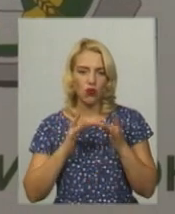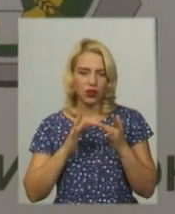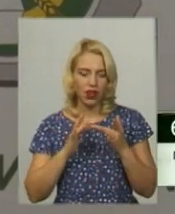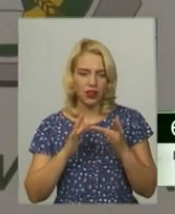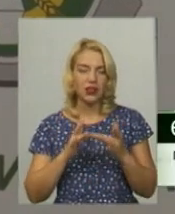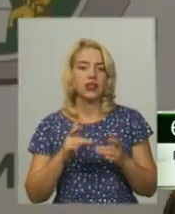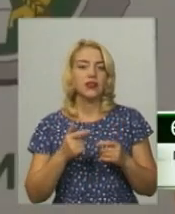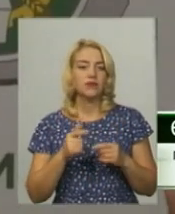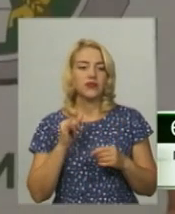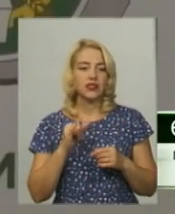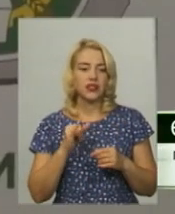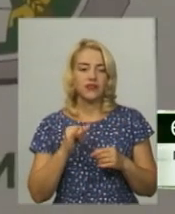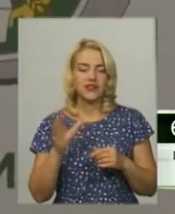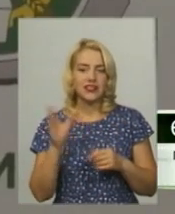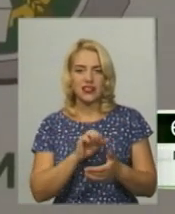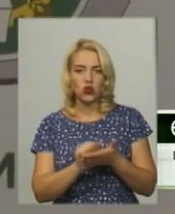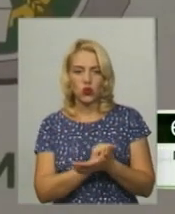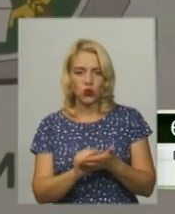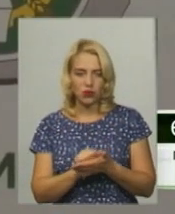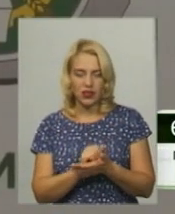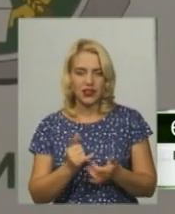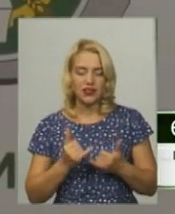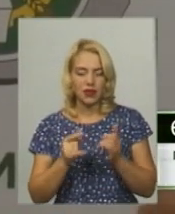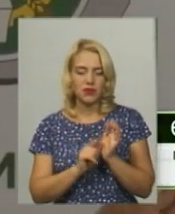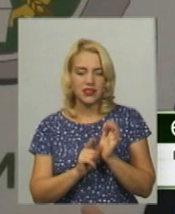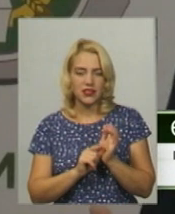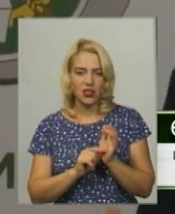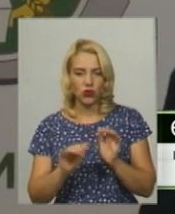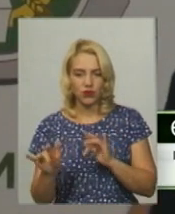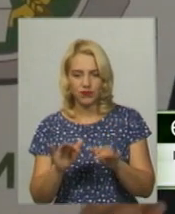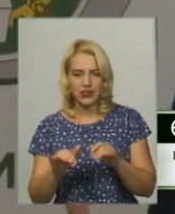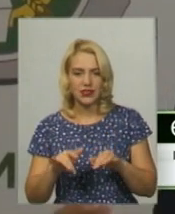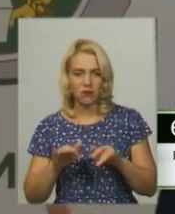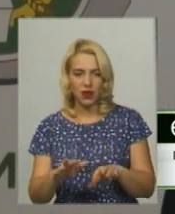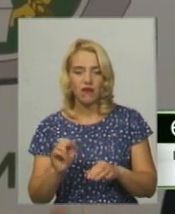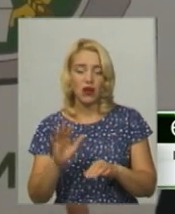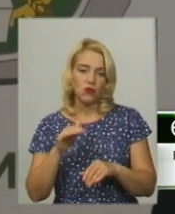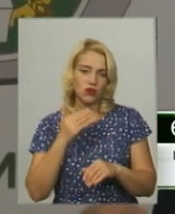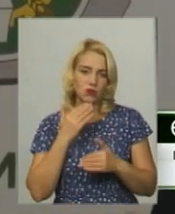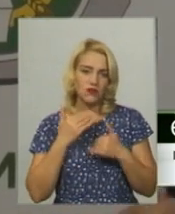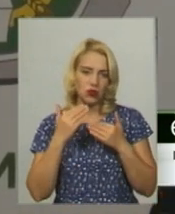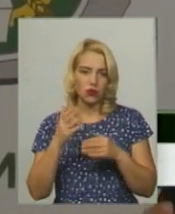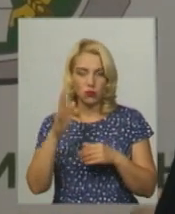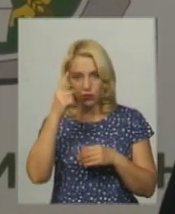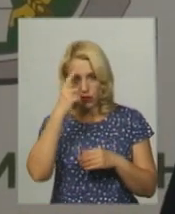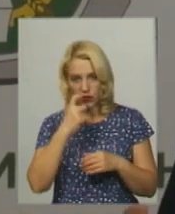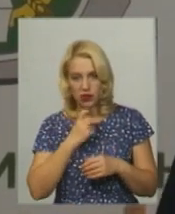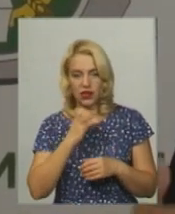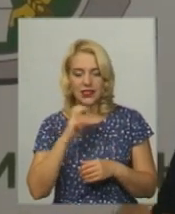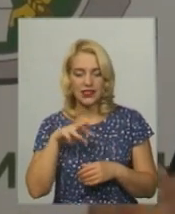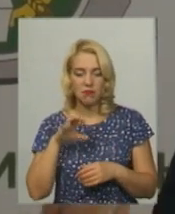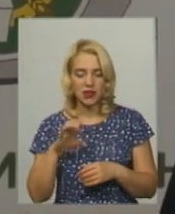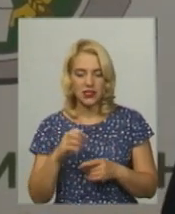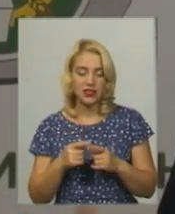пенсійного забезпечення, і відповідно звернутися вже в відділення, коли прийде її відповідне смс, отримати посвідчення